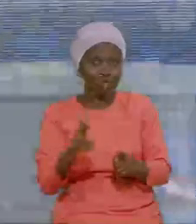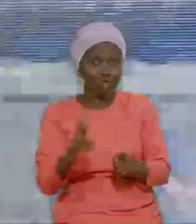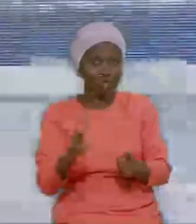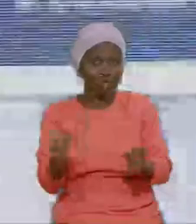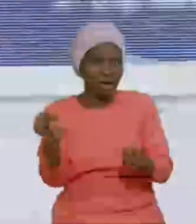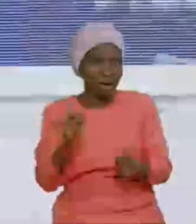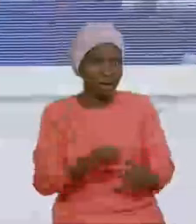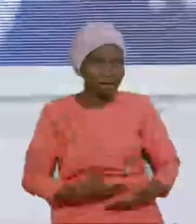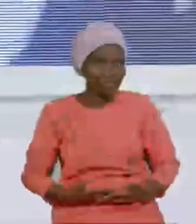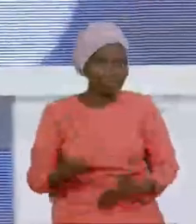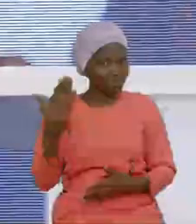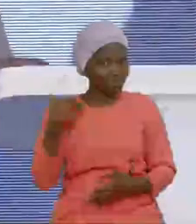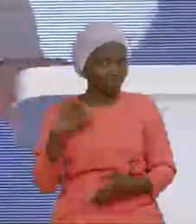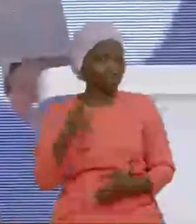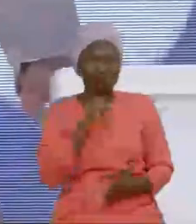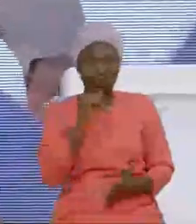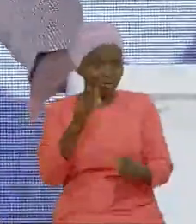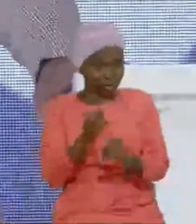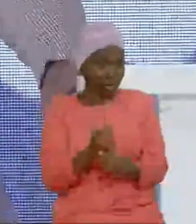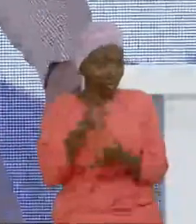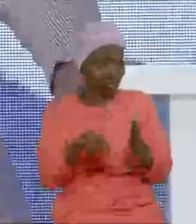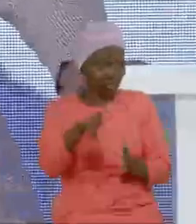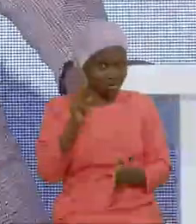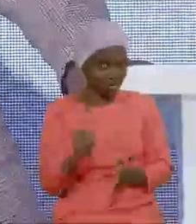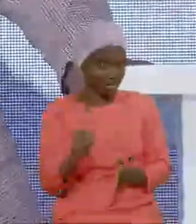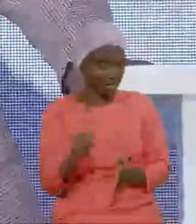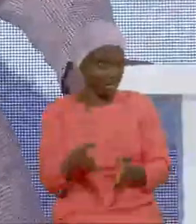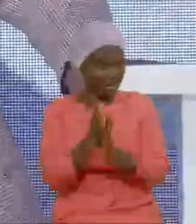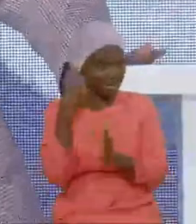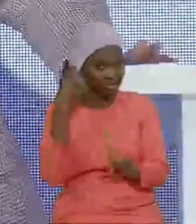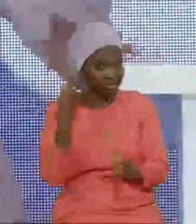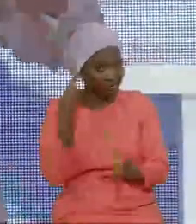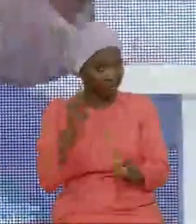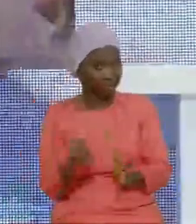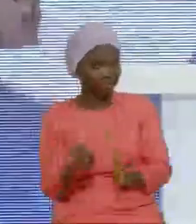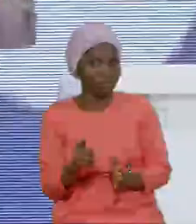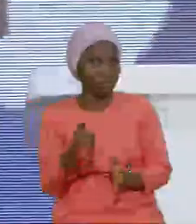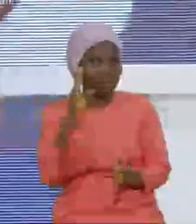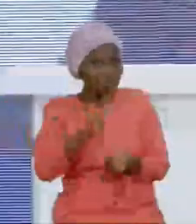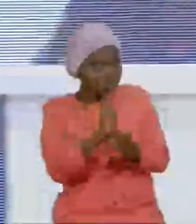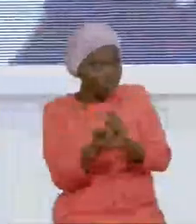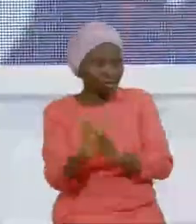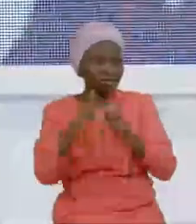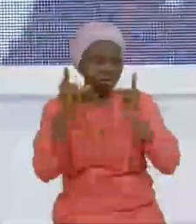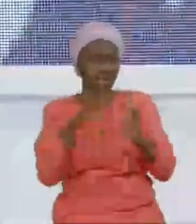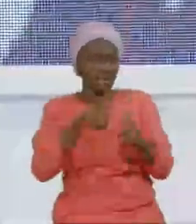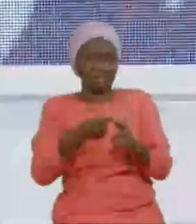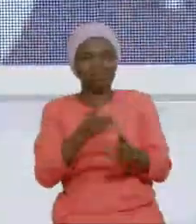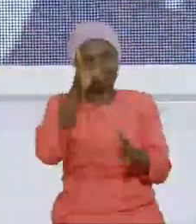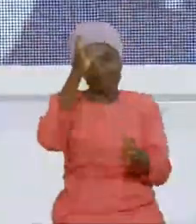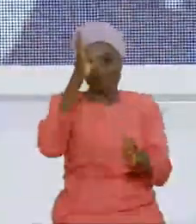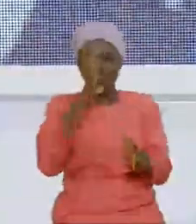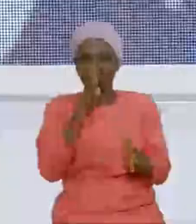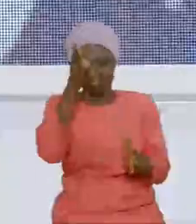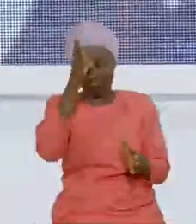infant, you won't get what you are asking for. You change your language and mama, papa cannot give you